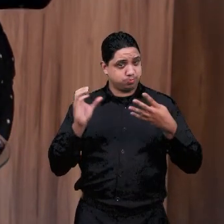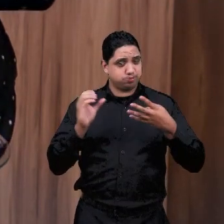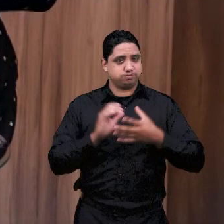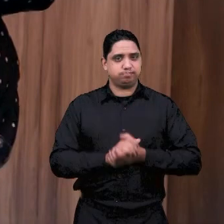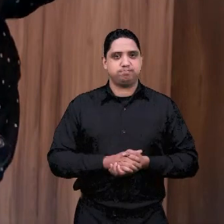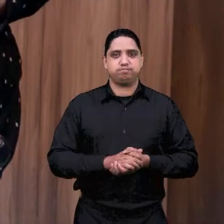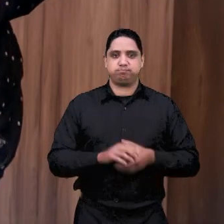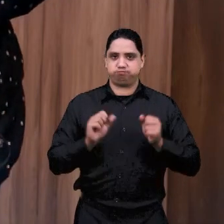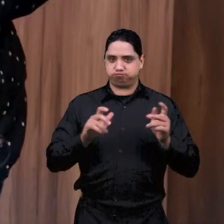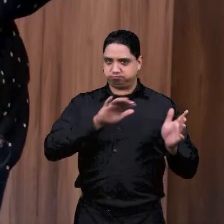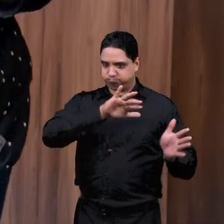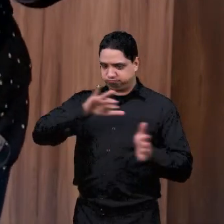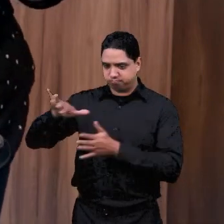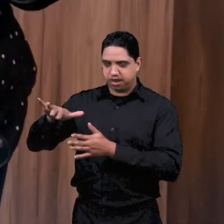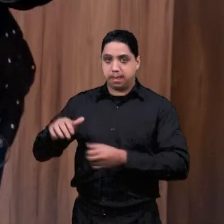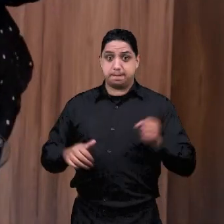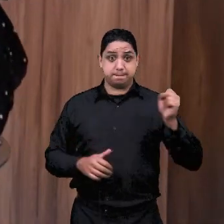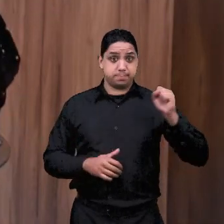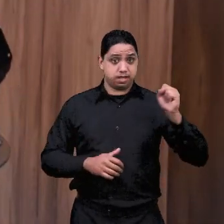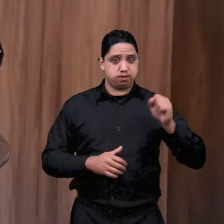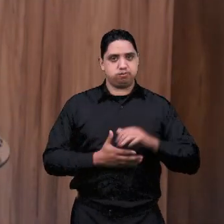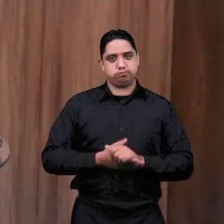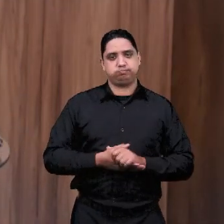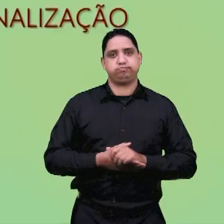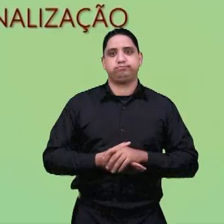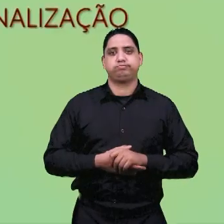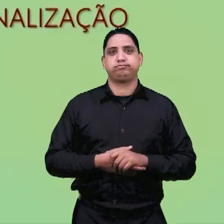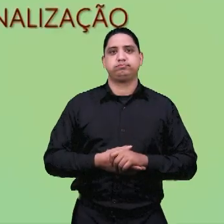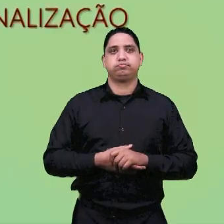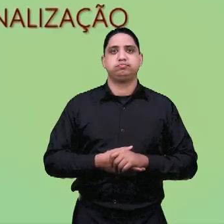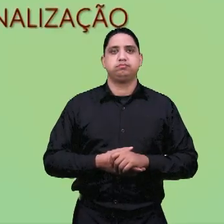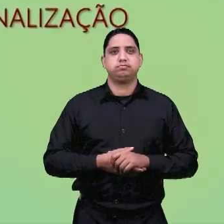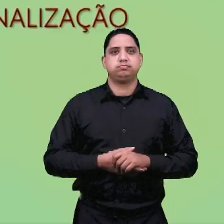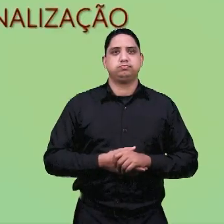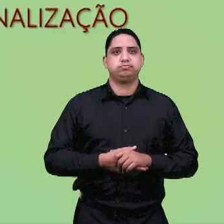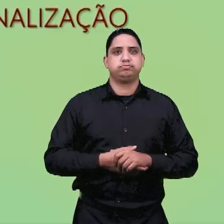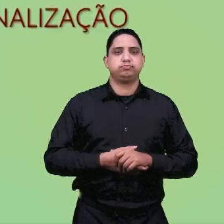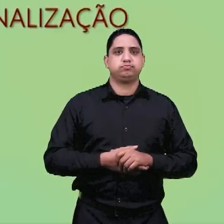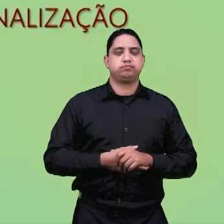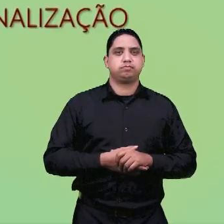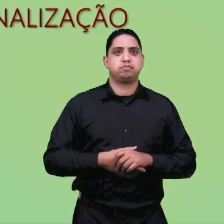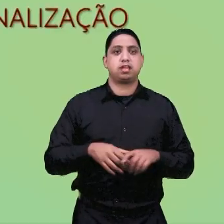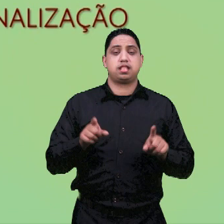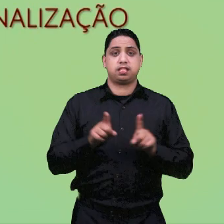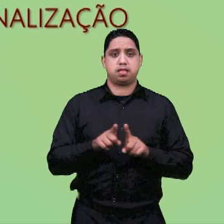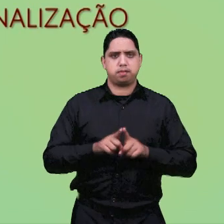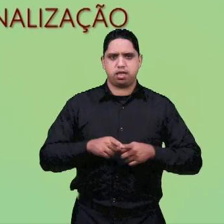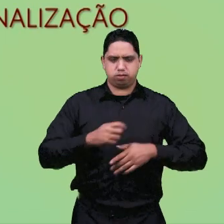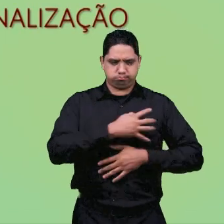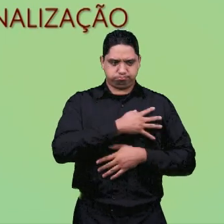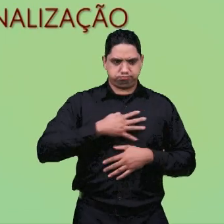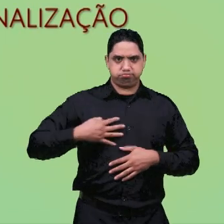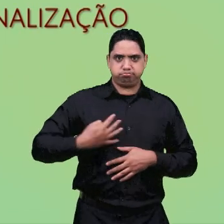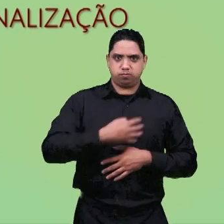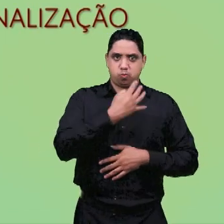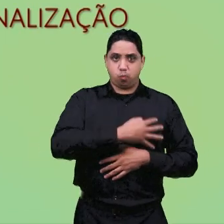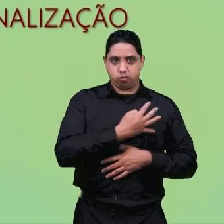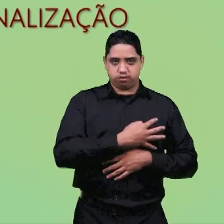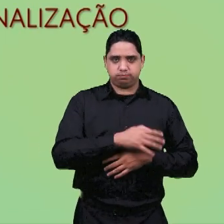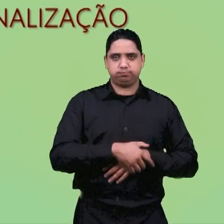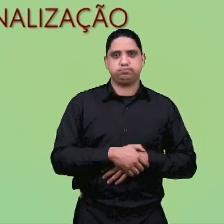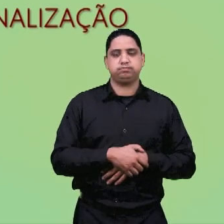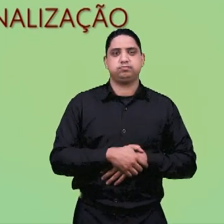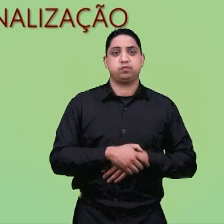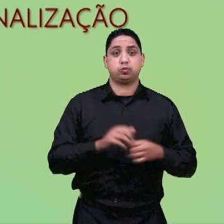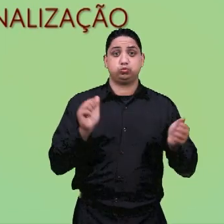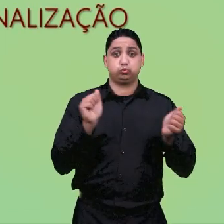demi-lune, ou dans le pandeiro ouvert, le compas 4-4. Nous allons faire ensemble